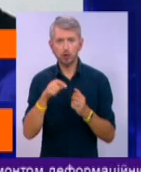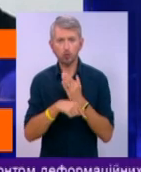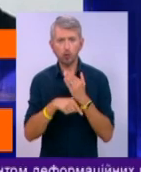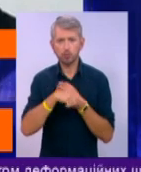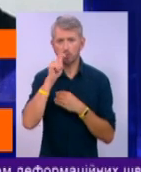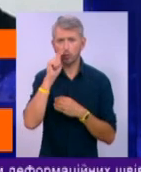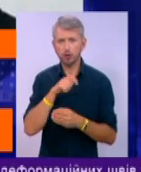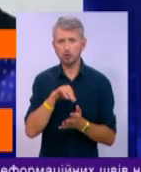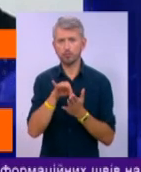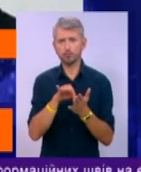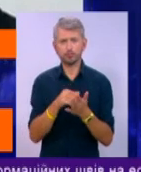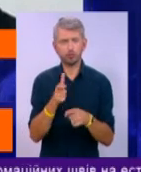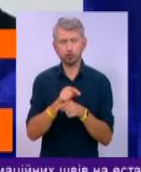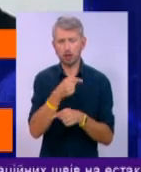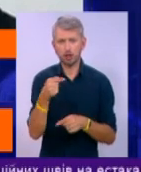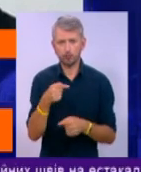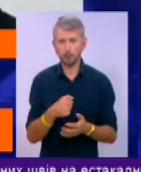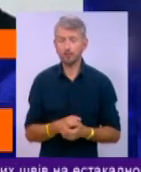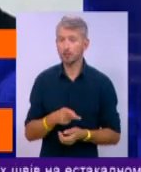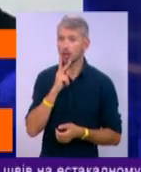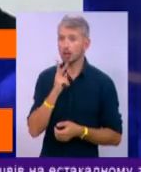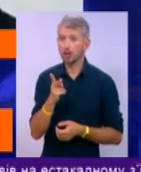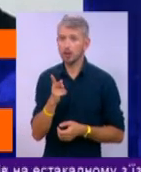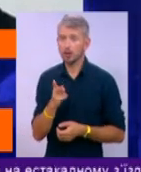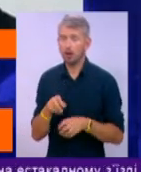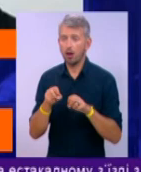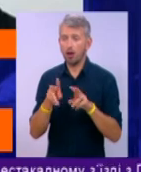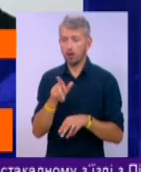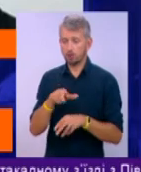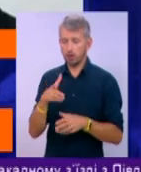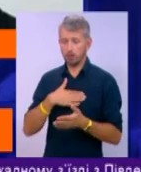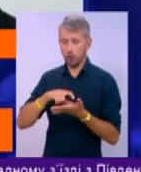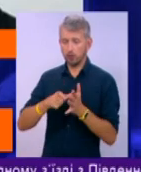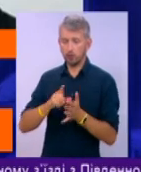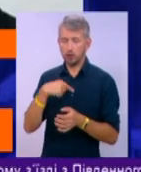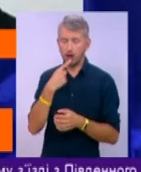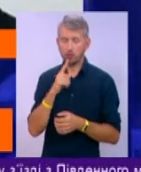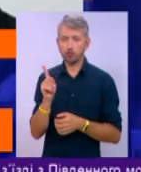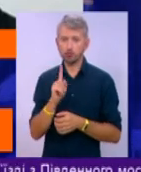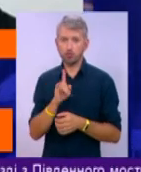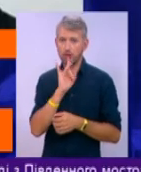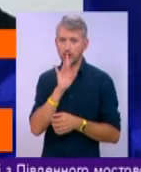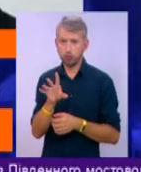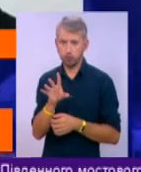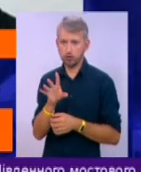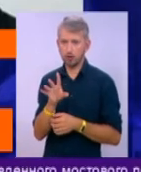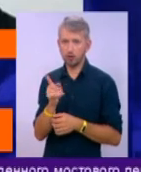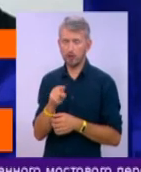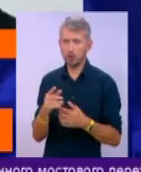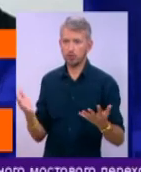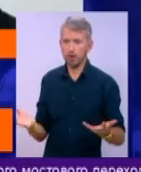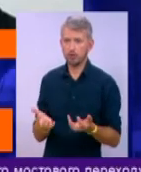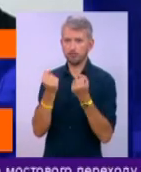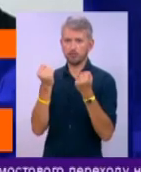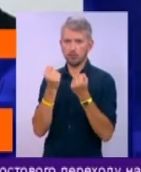оцінюю вкрай негативно. Ну, дивіться, от експерти в моїй студії кажуть про те, що не буде тією рятівною